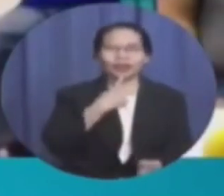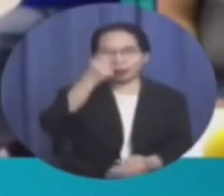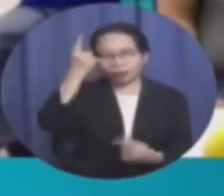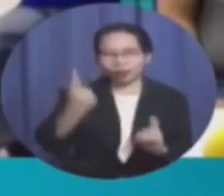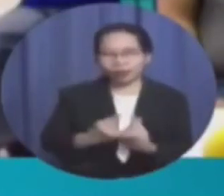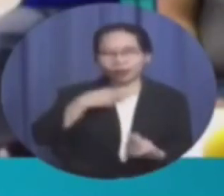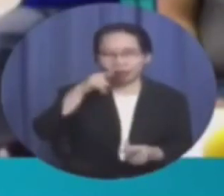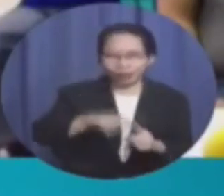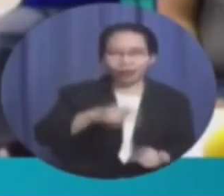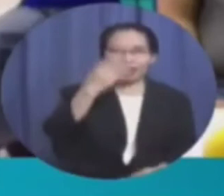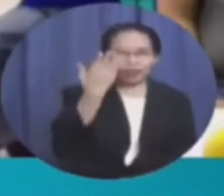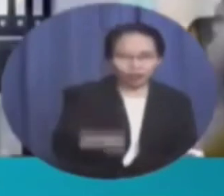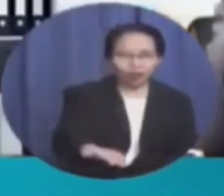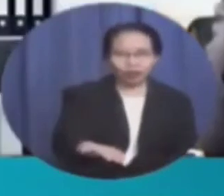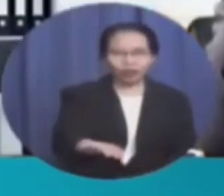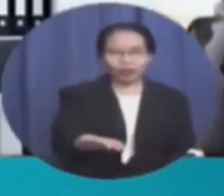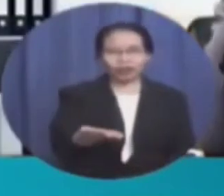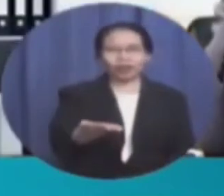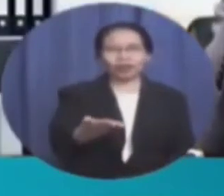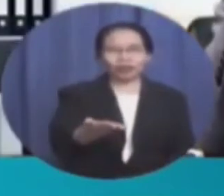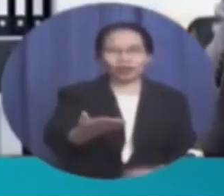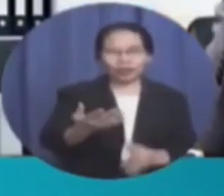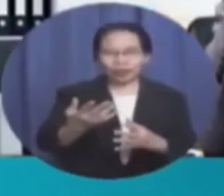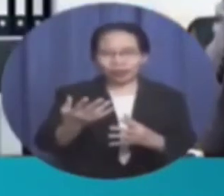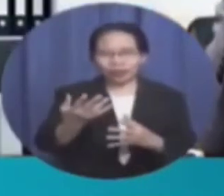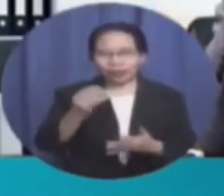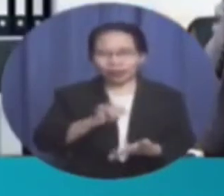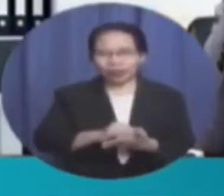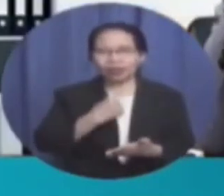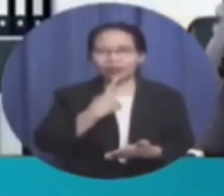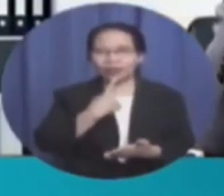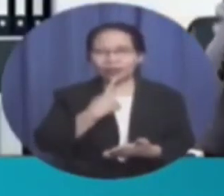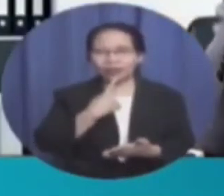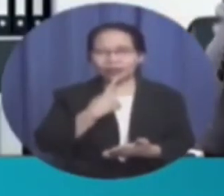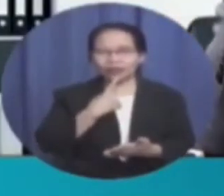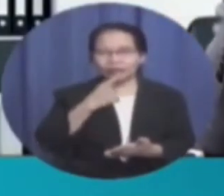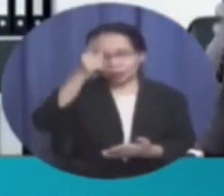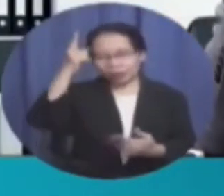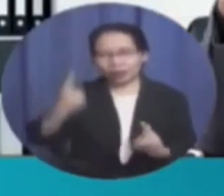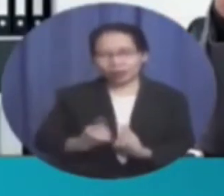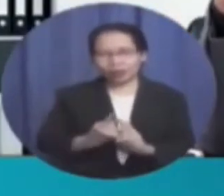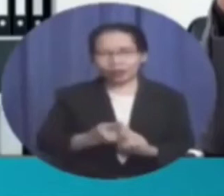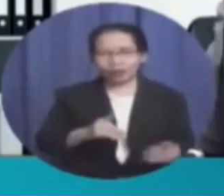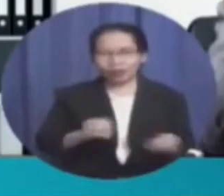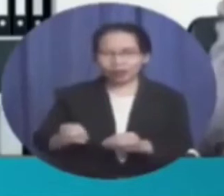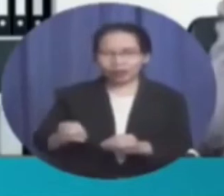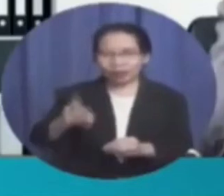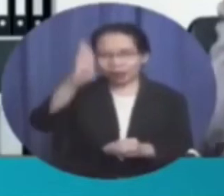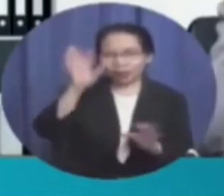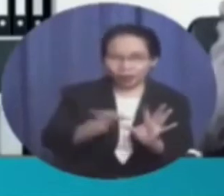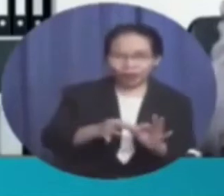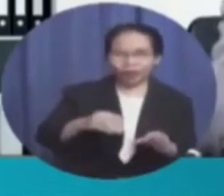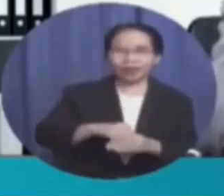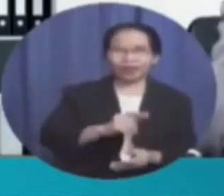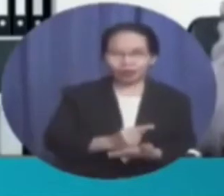hindi a-apply sa'yo yun. Yung pinakamabigat na kasalanan, nagagawa lang ng tao yun pagkaanib na siya